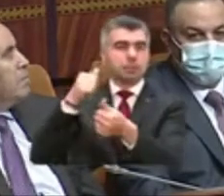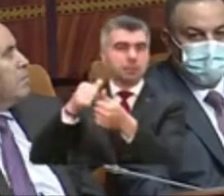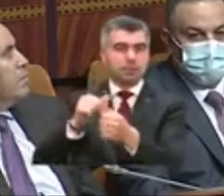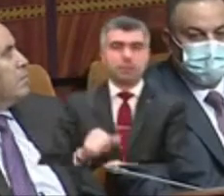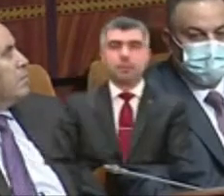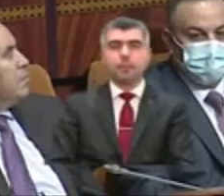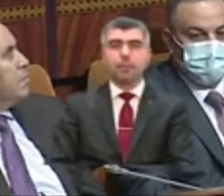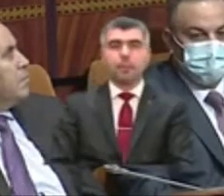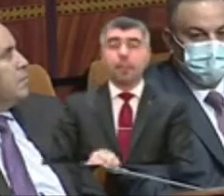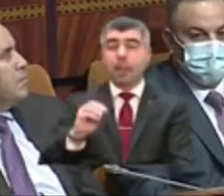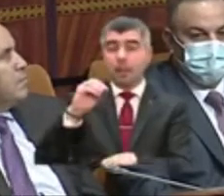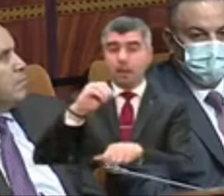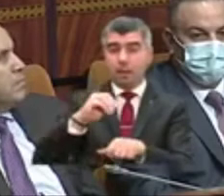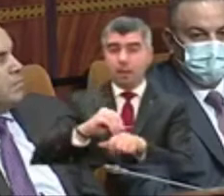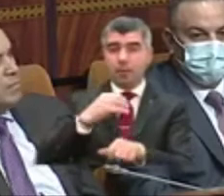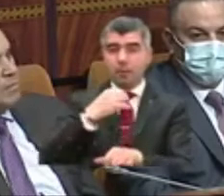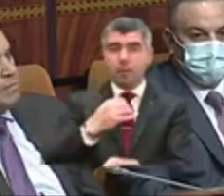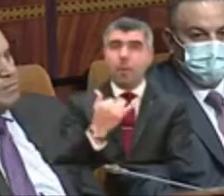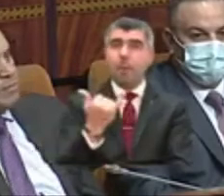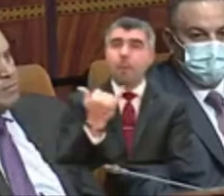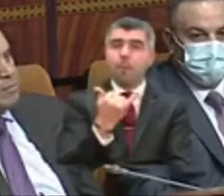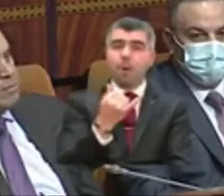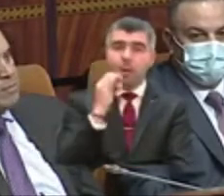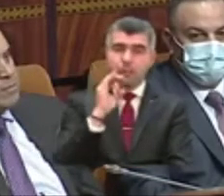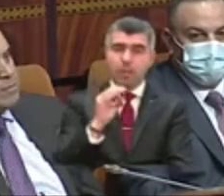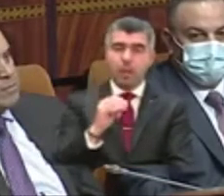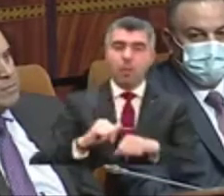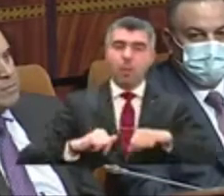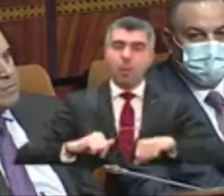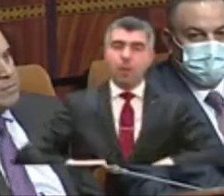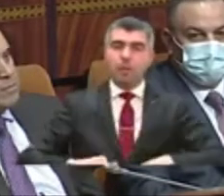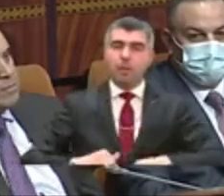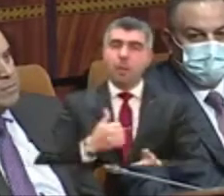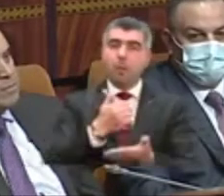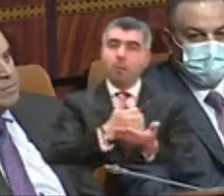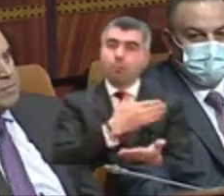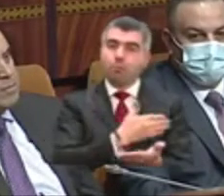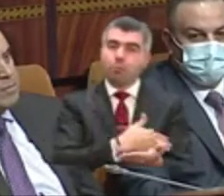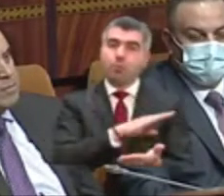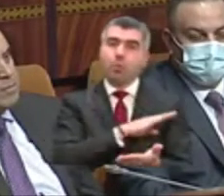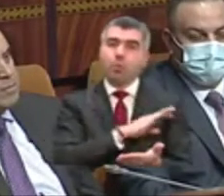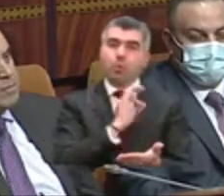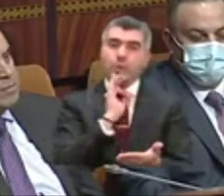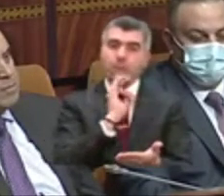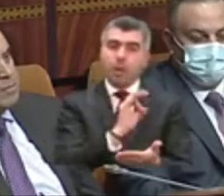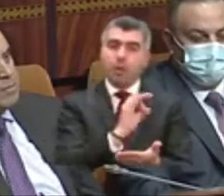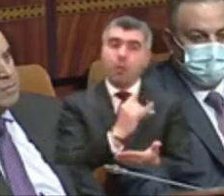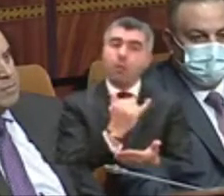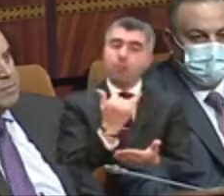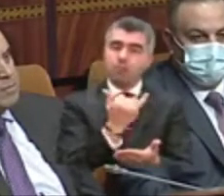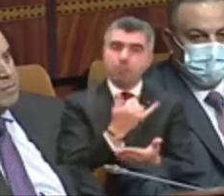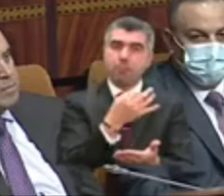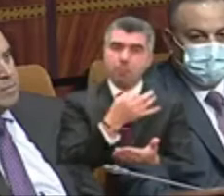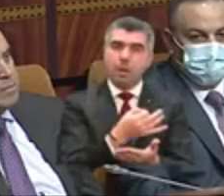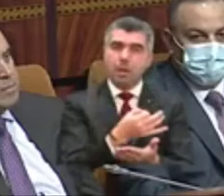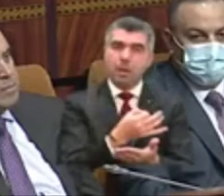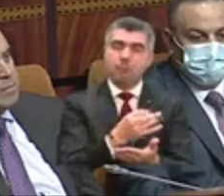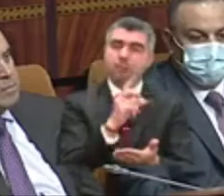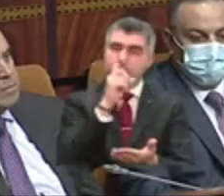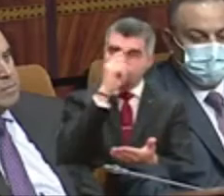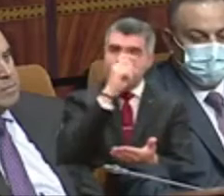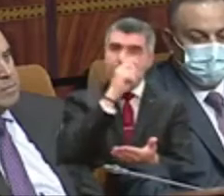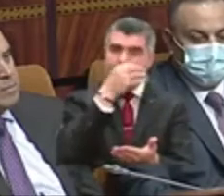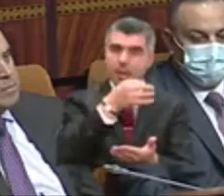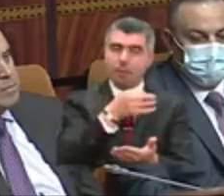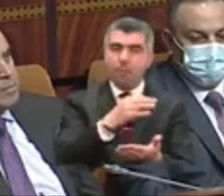لابد من الأخذ بعين الاعتبار حداثة تحملكم سيدي الوزير مسؤولية هذا القطاع الحيوي، والذي أيضاً صادف